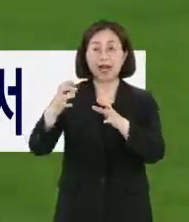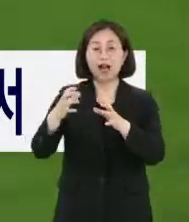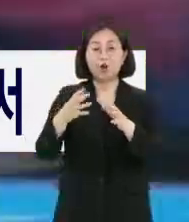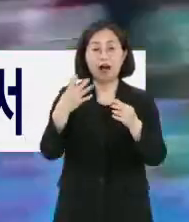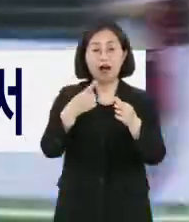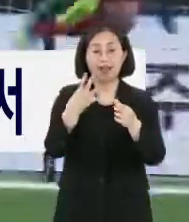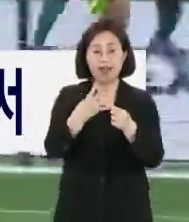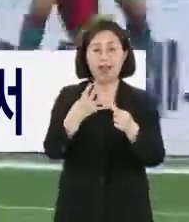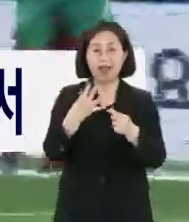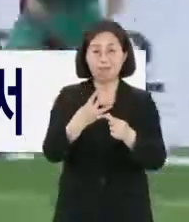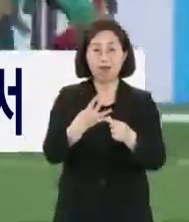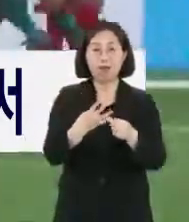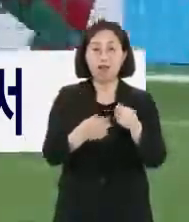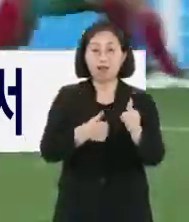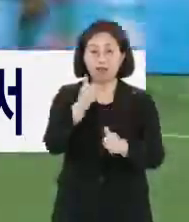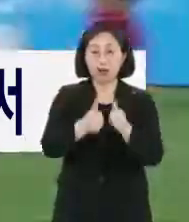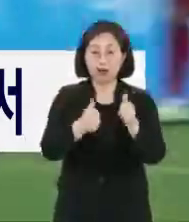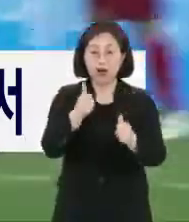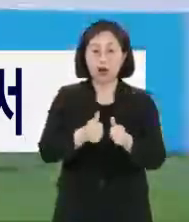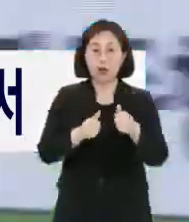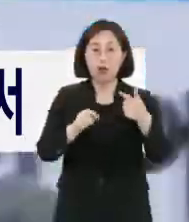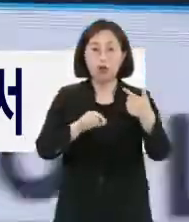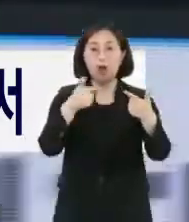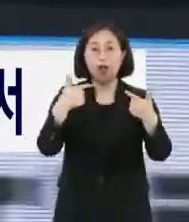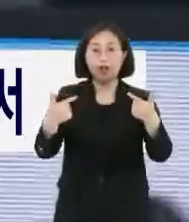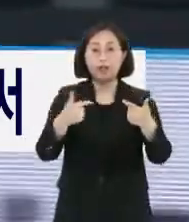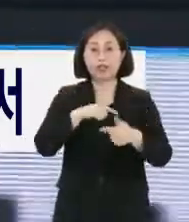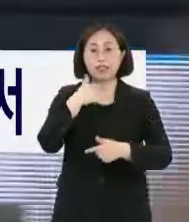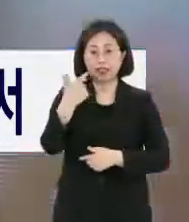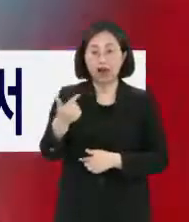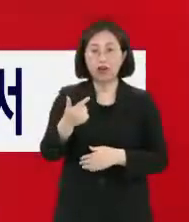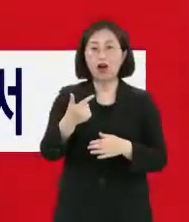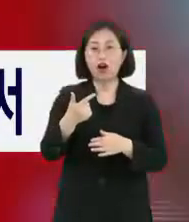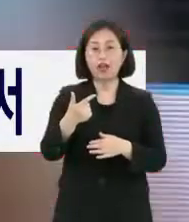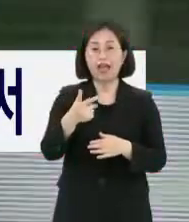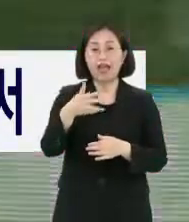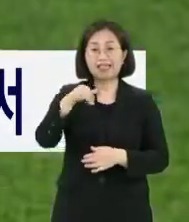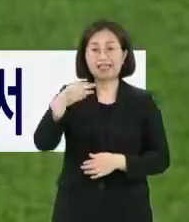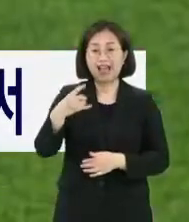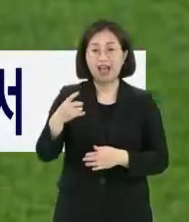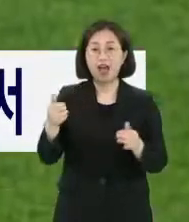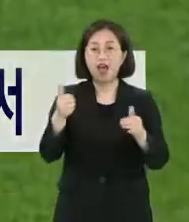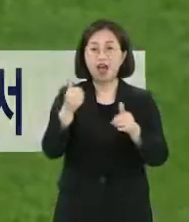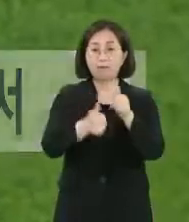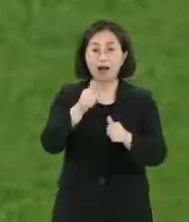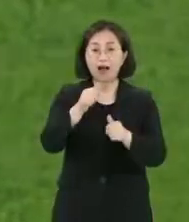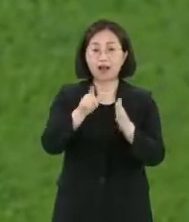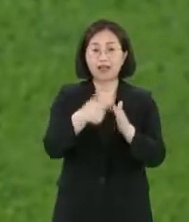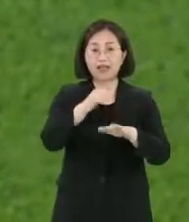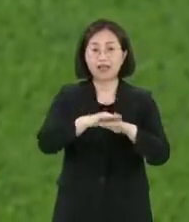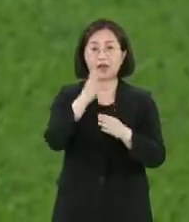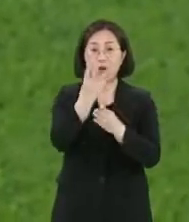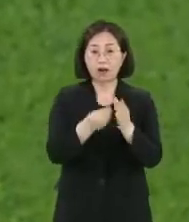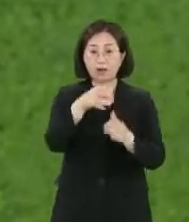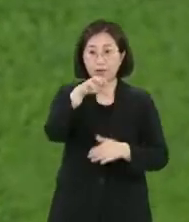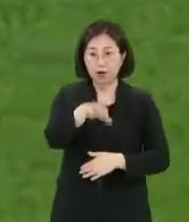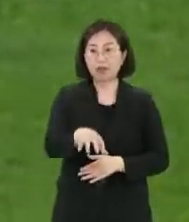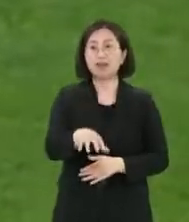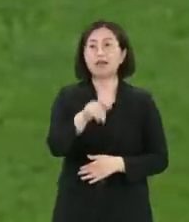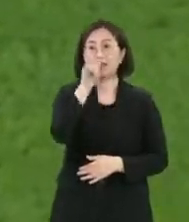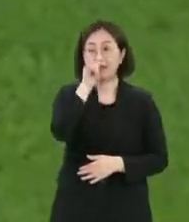4차례 평가전을 치르고 다음 달 6일 저녁 8시에 열리는 칠레와의 평가전은 대전 월드컵 경기장에서